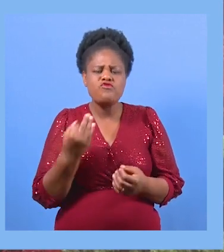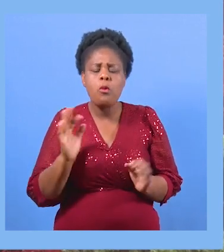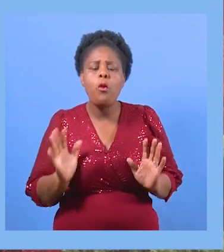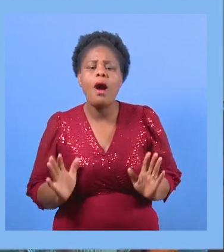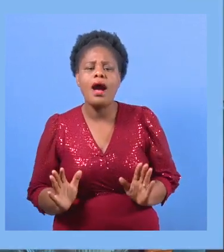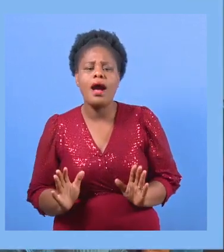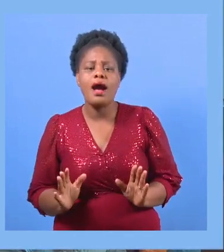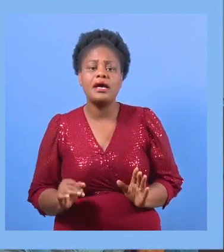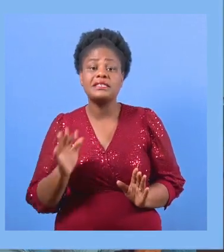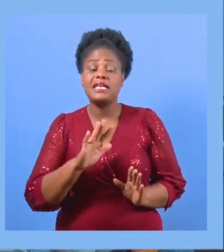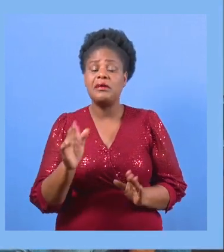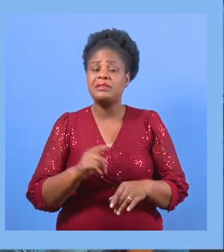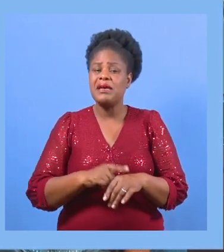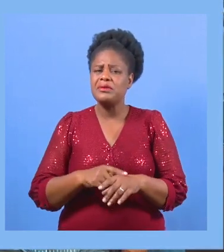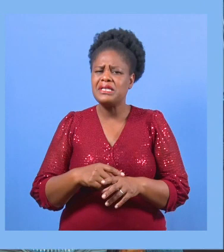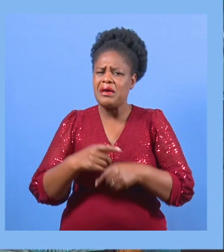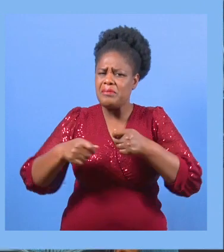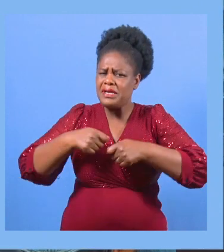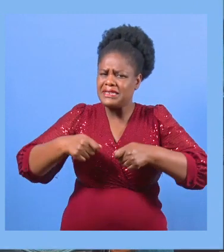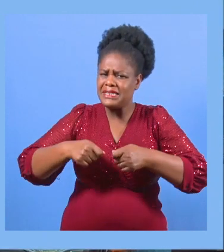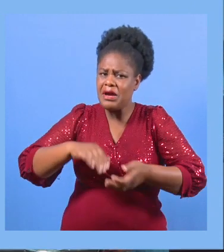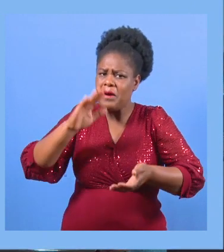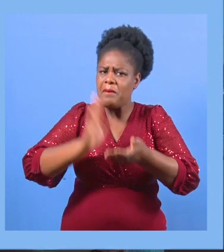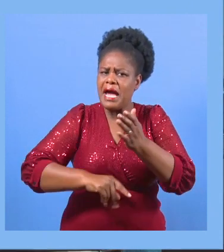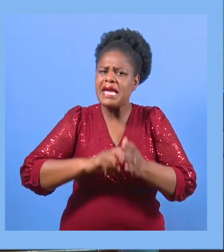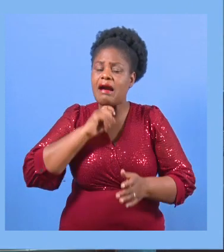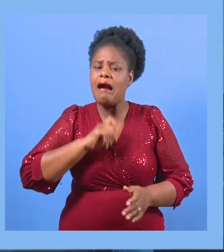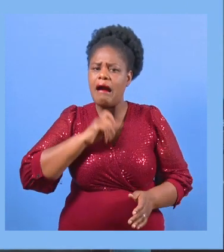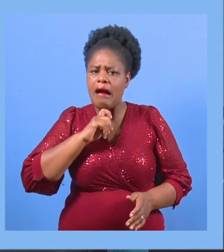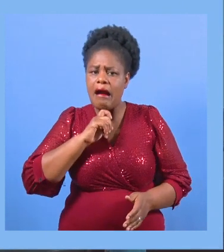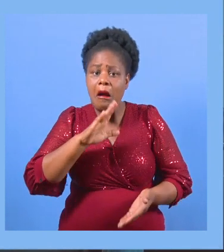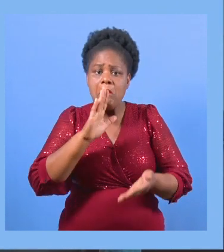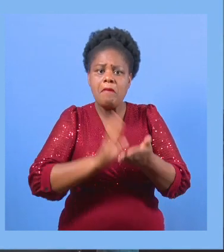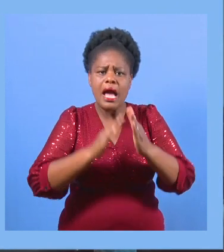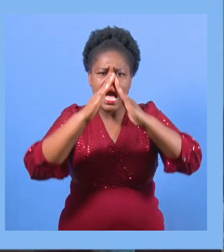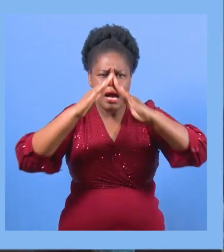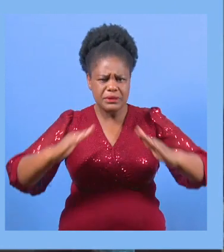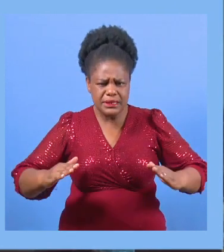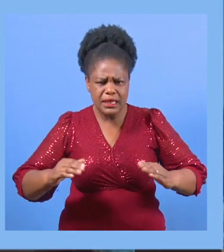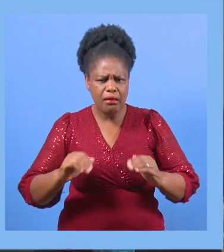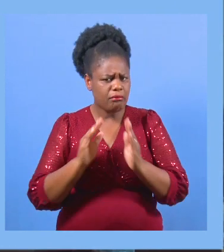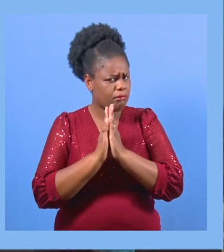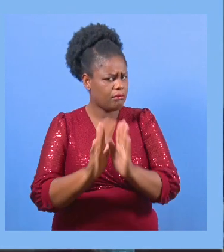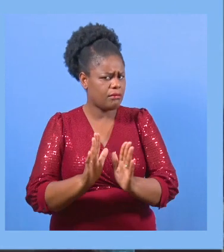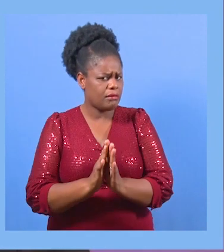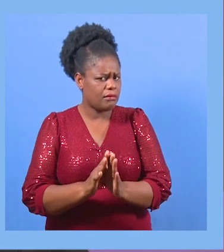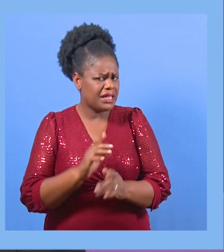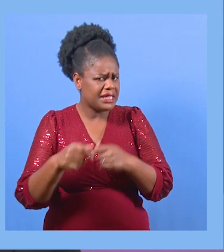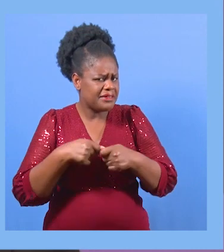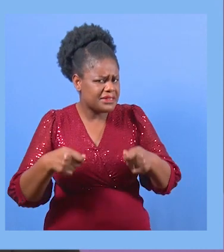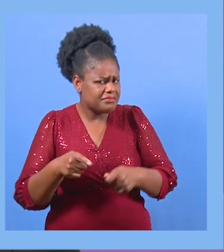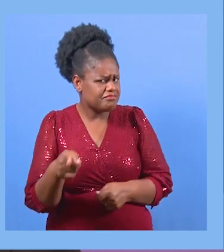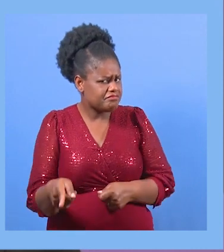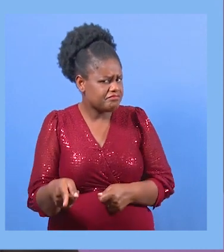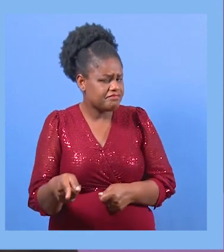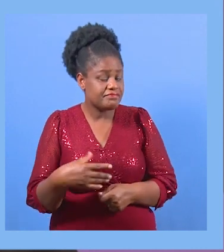Zvipo zvinosvika pakutengerwa mota, kutengerwa imba, zvipo here izvi? Mazviita Mai Chisamba. Regai